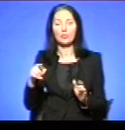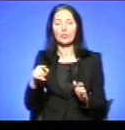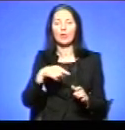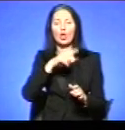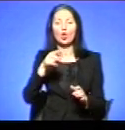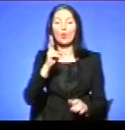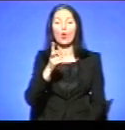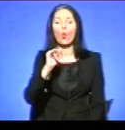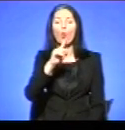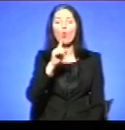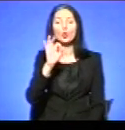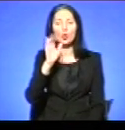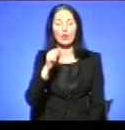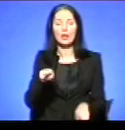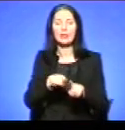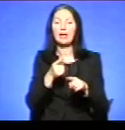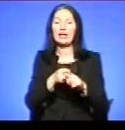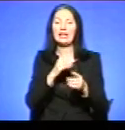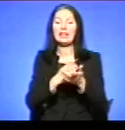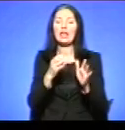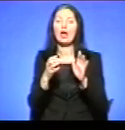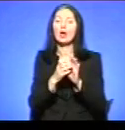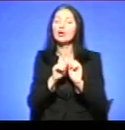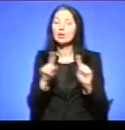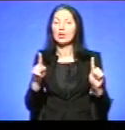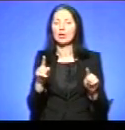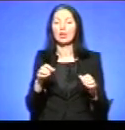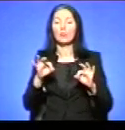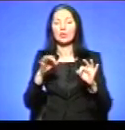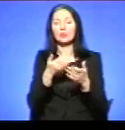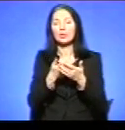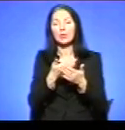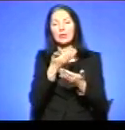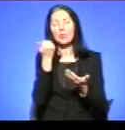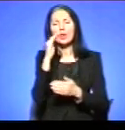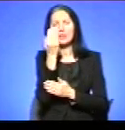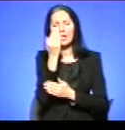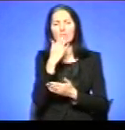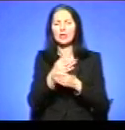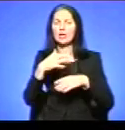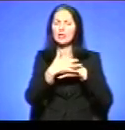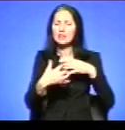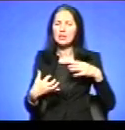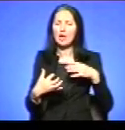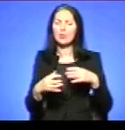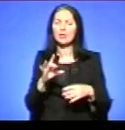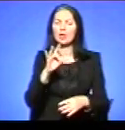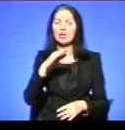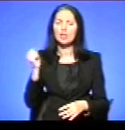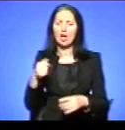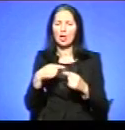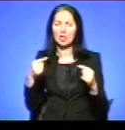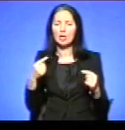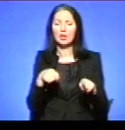і які є ознаки на автомобілі. Наприклад, немає дзеркала, якась є царапина, ржавчина, тобто якісь